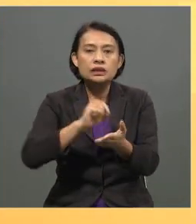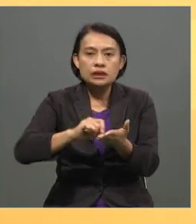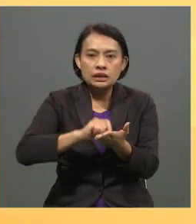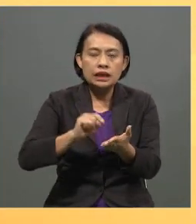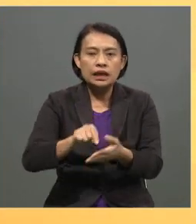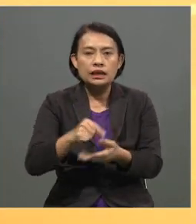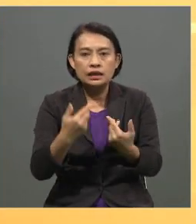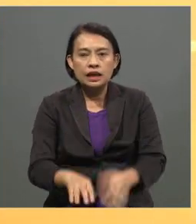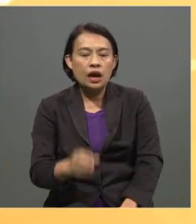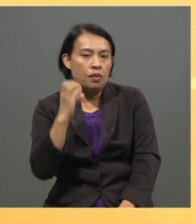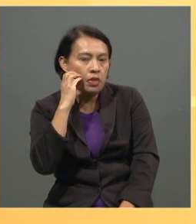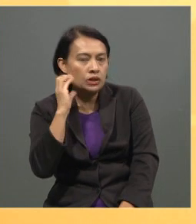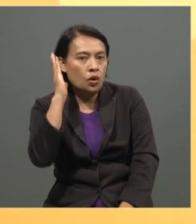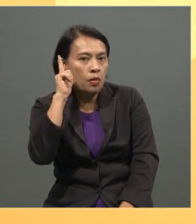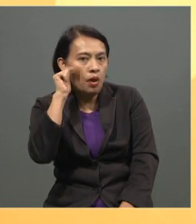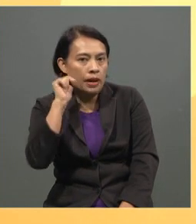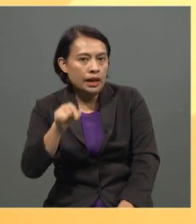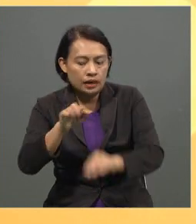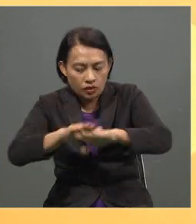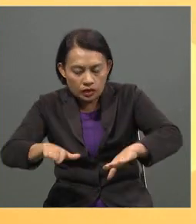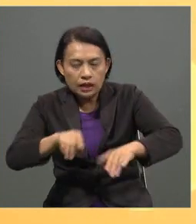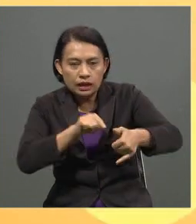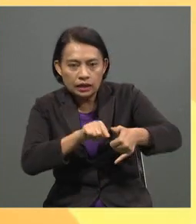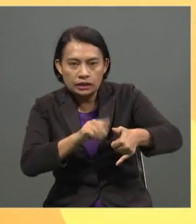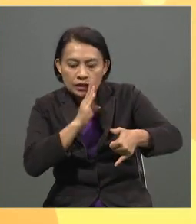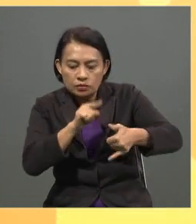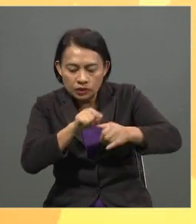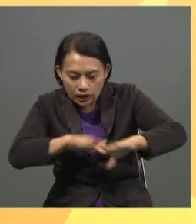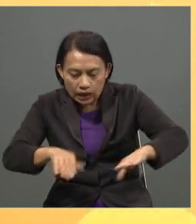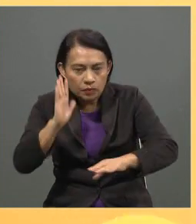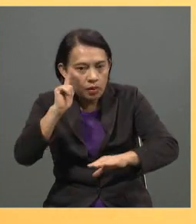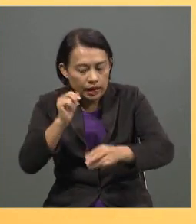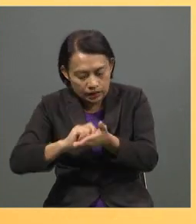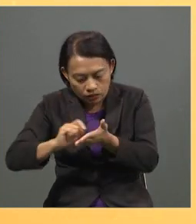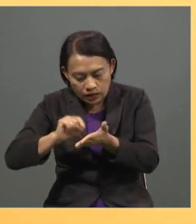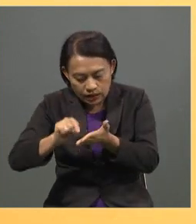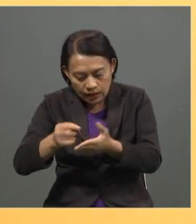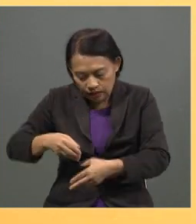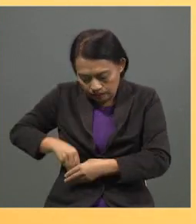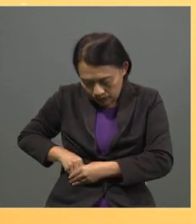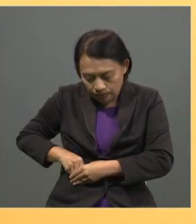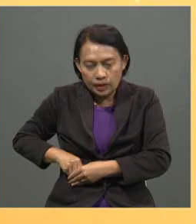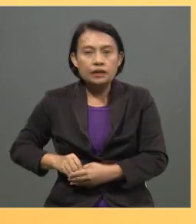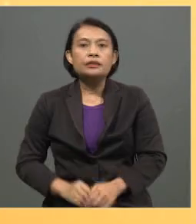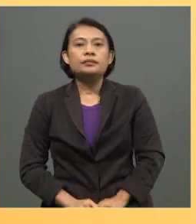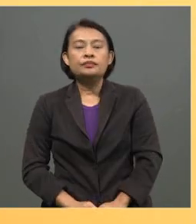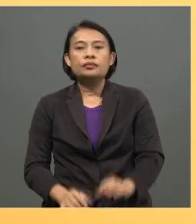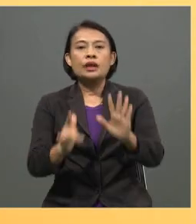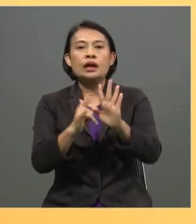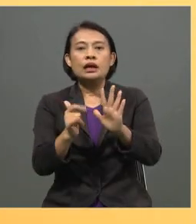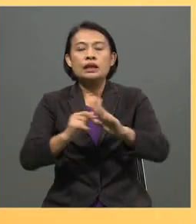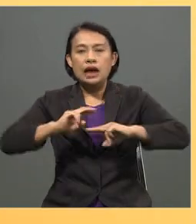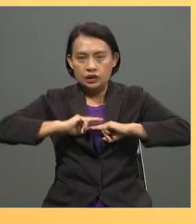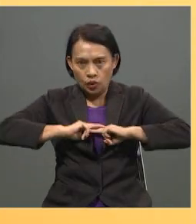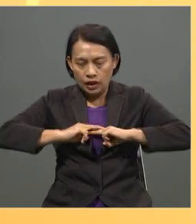เลขโทรศัพท์ของผู้ปกครองในกรณีที่เด็กคนนั้นเป็นเด็กนะครับหรือว่าเป็นเยาวชนให้ติดตัวเอาไว้นะครับยาประจำตัวของตัว